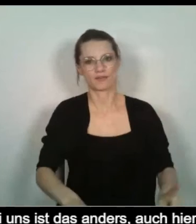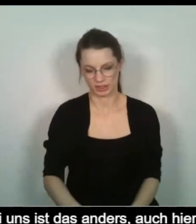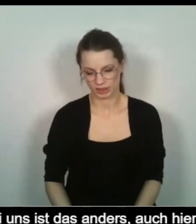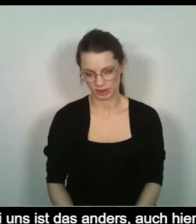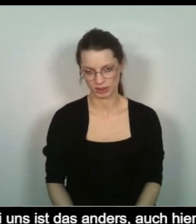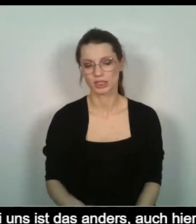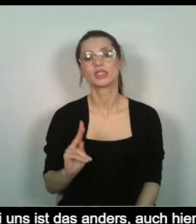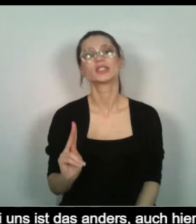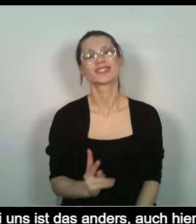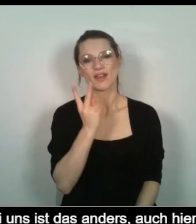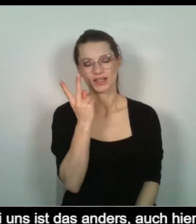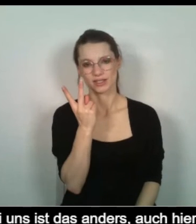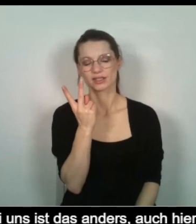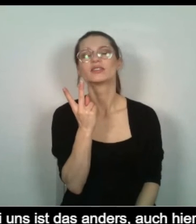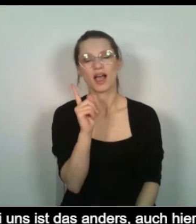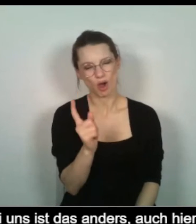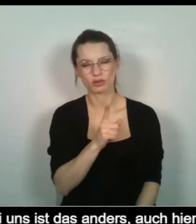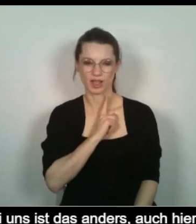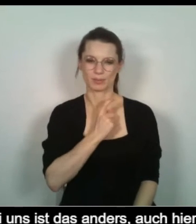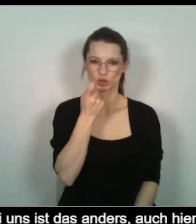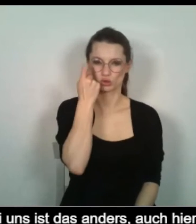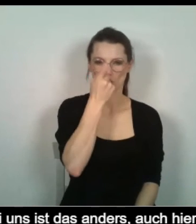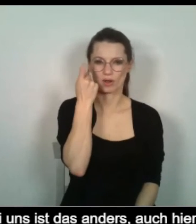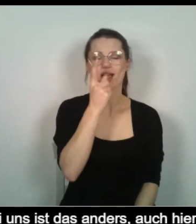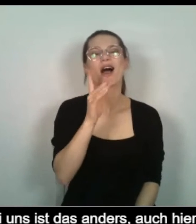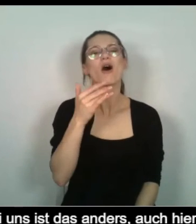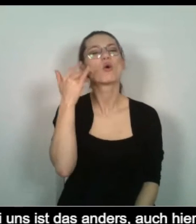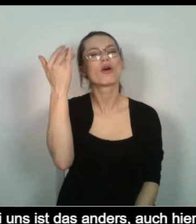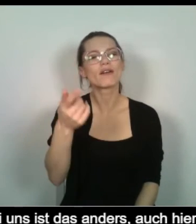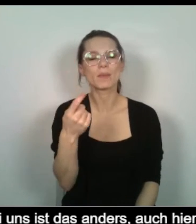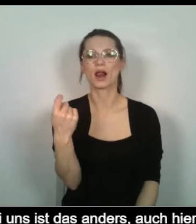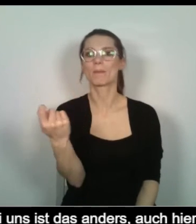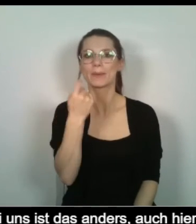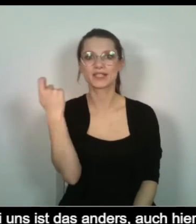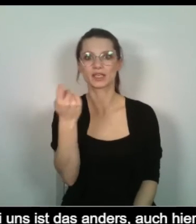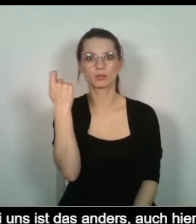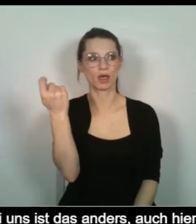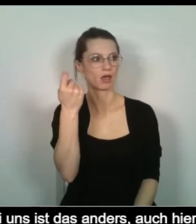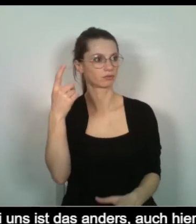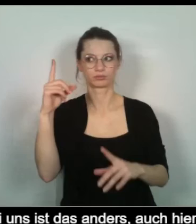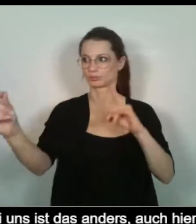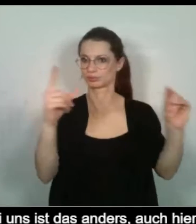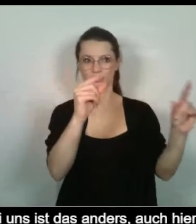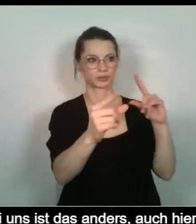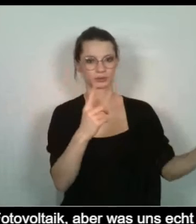Thema Mindestlohn zum Beispiel beide der Meinung, das kann man jetzt machen. Man muss es nur grundsätzlich erwägen, um da keinen